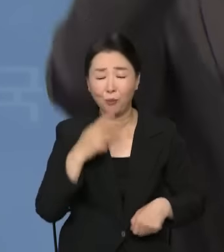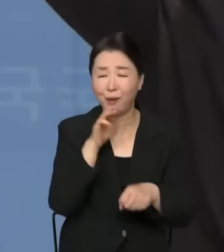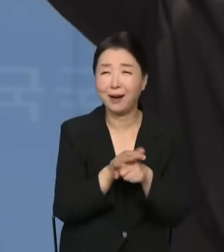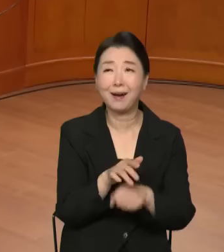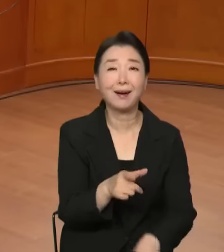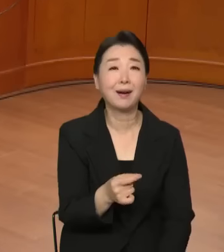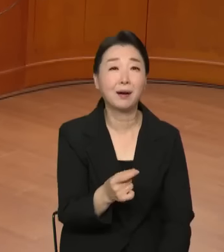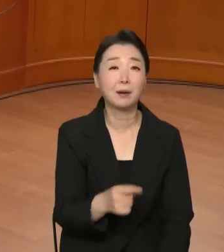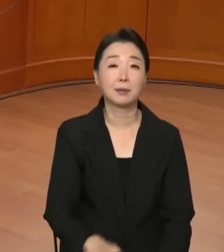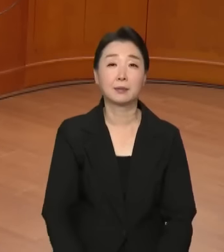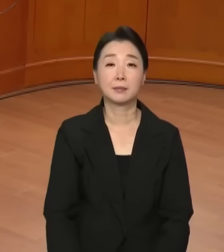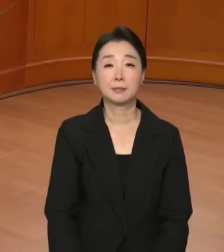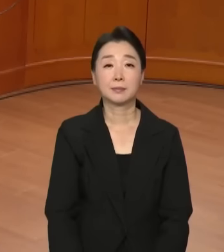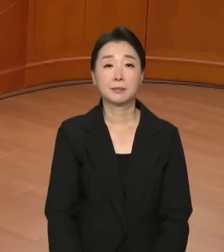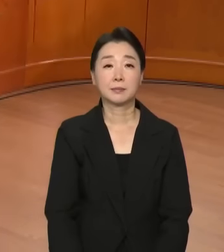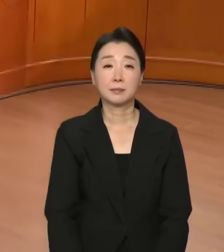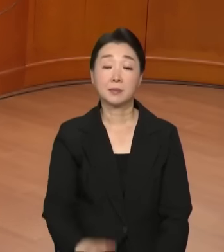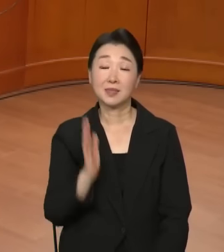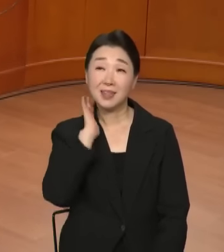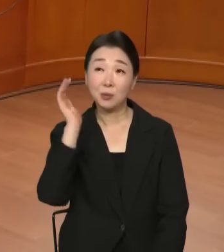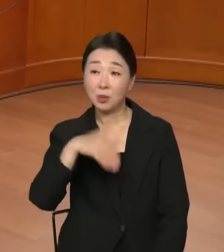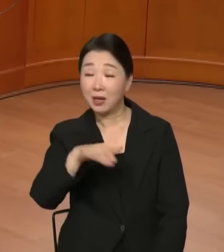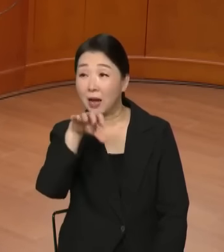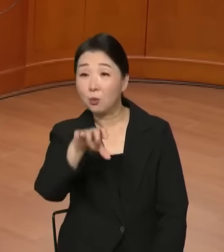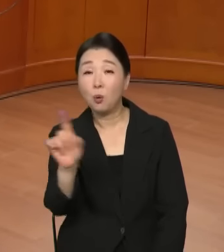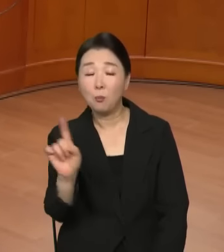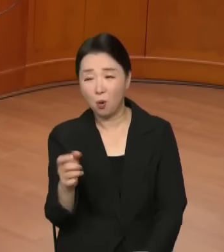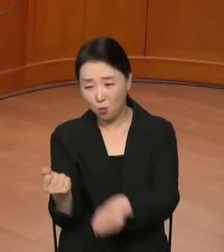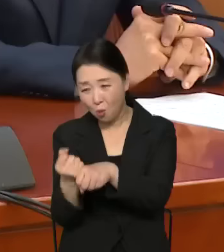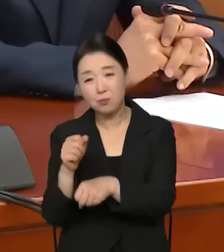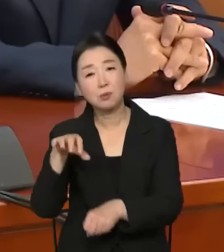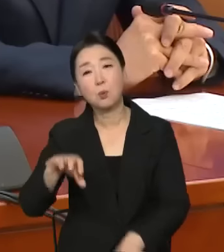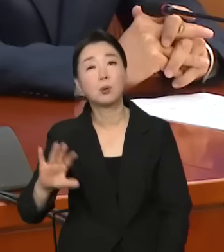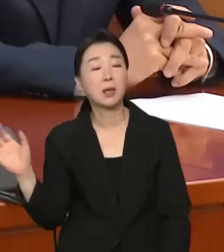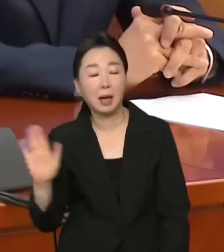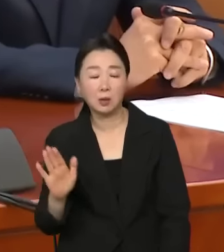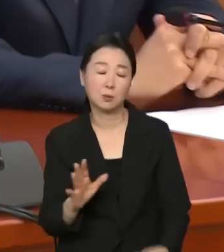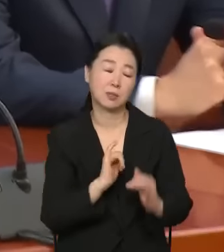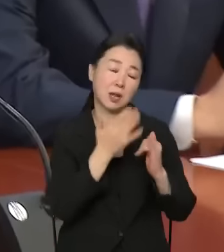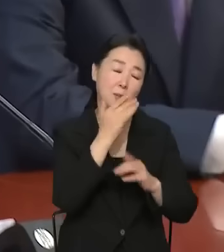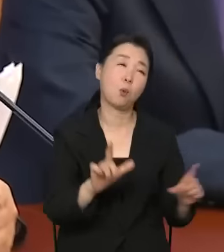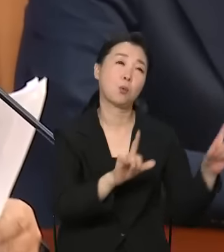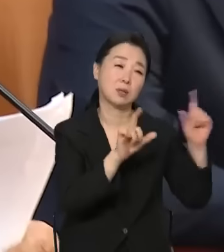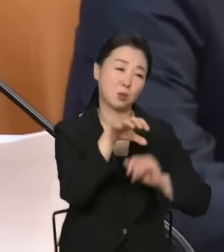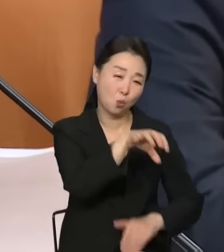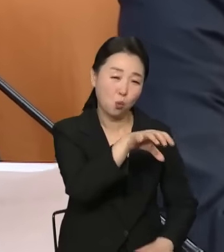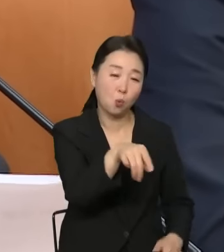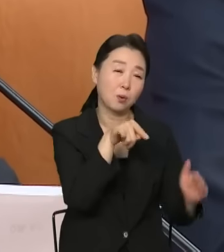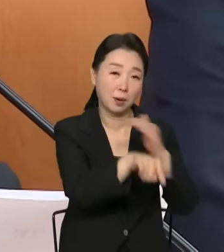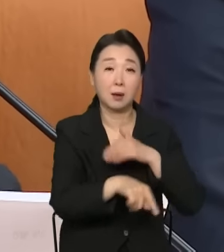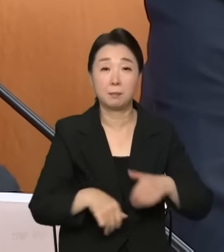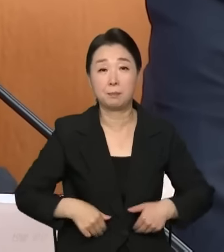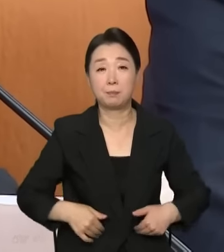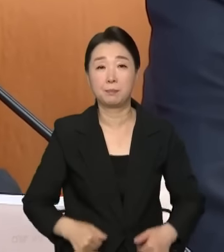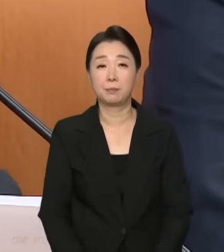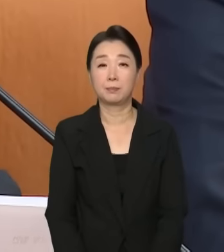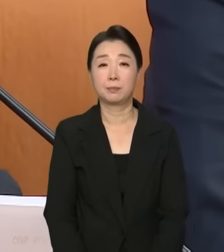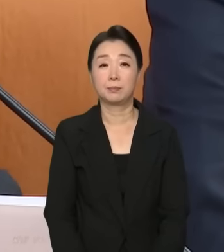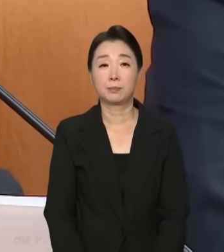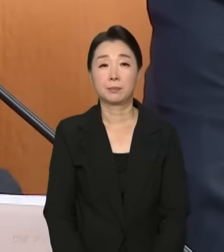비판했습니다. 그러면서 대통령이 가야 할 곳은 골프장이 아니라 민생 현장이라고 했습니다. JTBC 강현입니다.